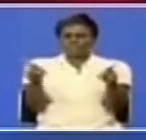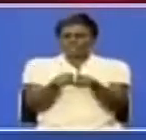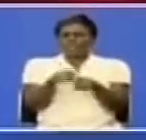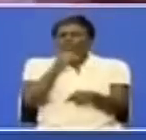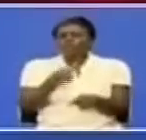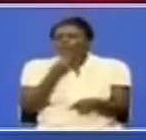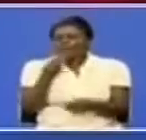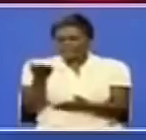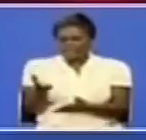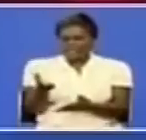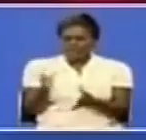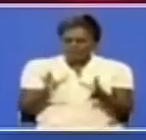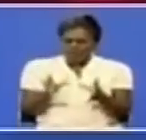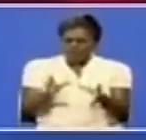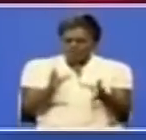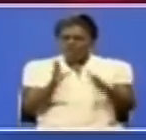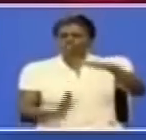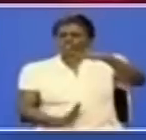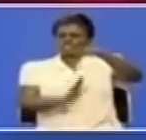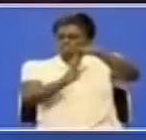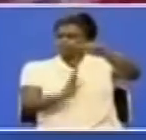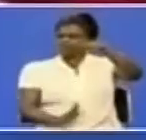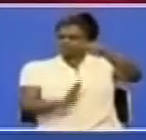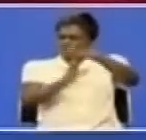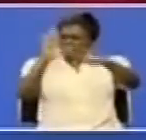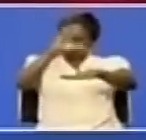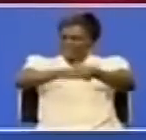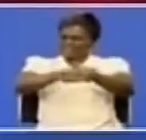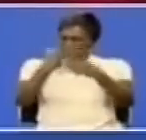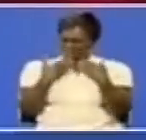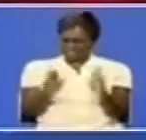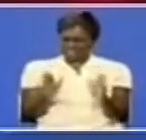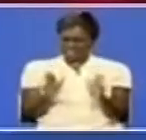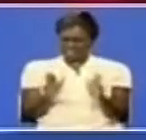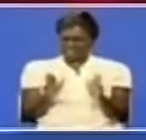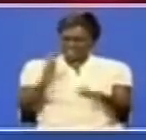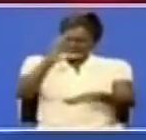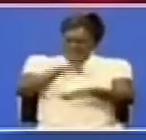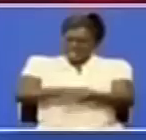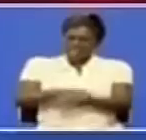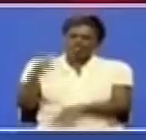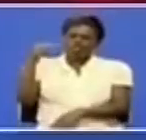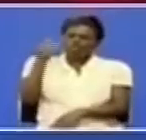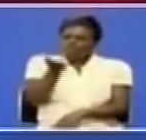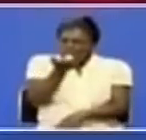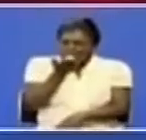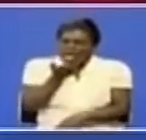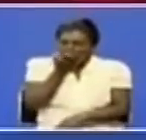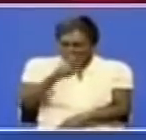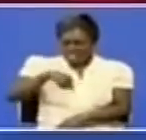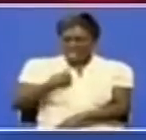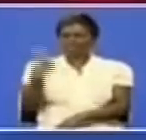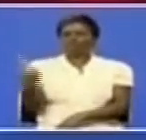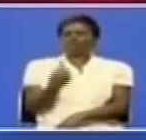wakati wa kusukuma. Tukasukuma kule juu, kufika kule juu yeye kupata ile asali anakula,